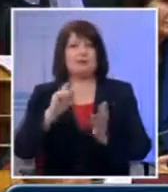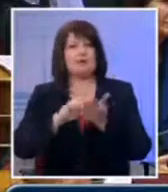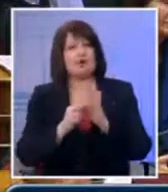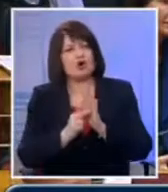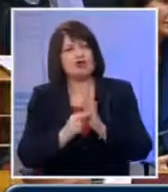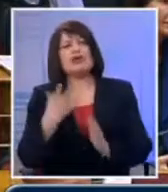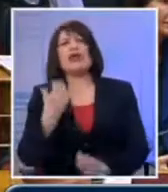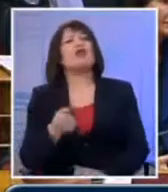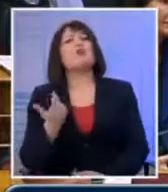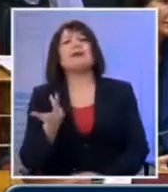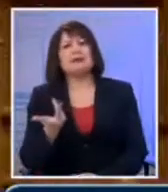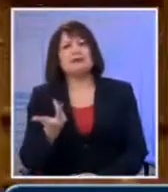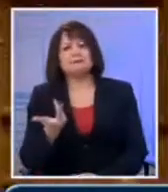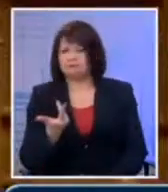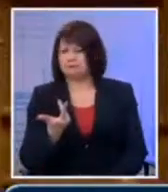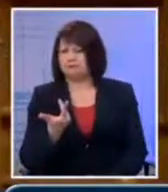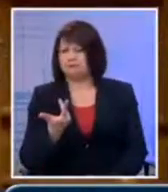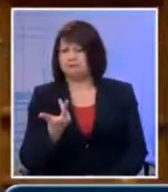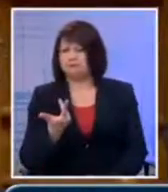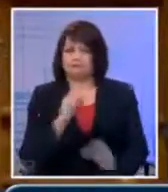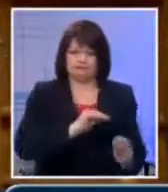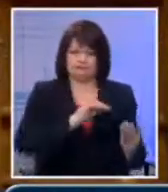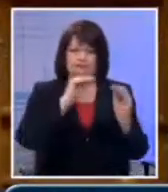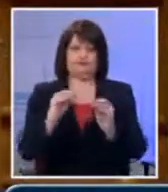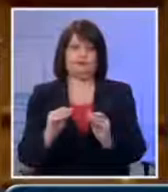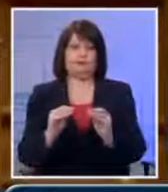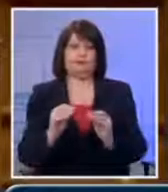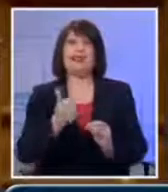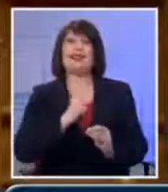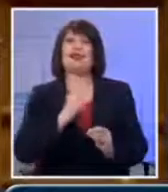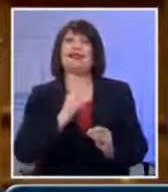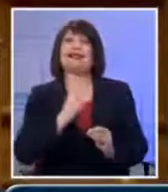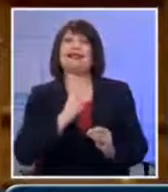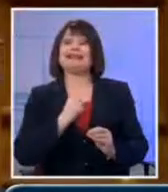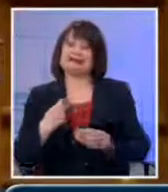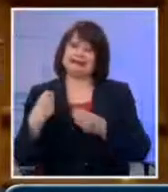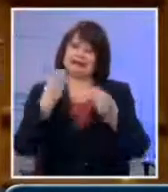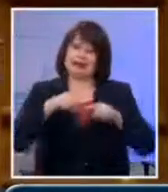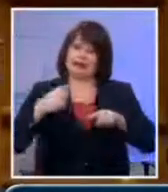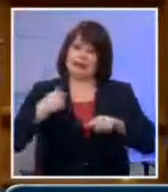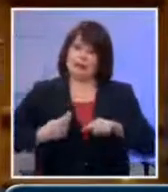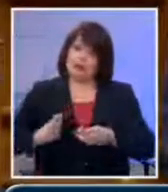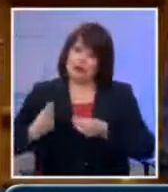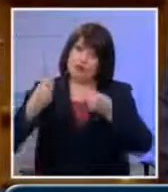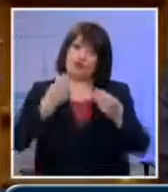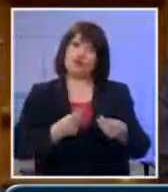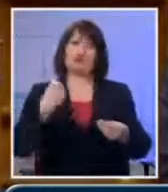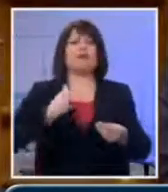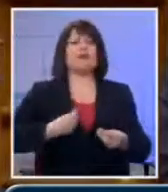που έχουμε εδώ είναι μια μεταβίβαση τίτλων ιδιοκτησίας από το ελληνικό δημόσιο στο δημόσιο άλλων